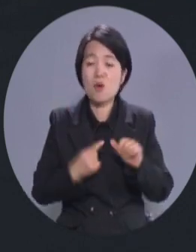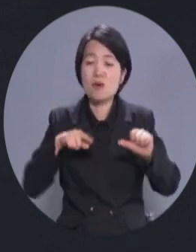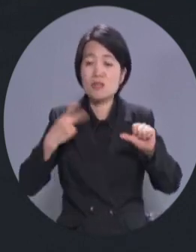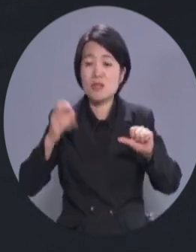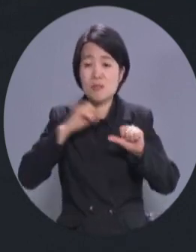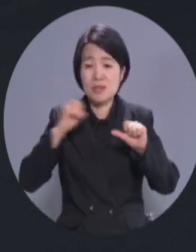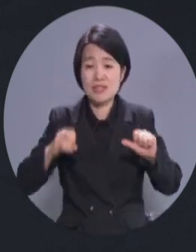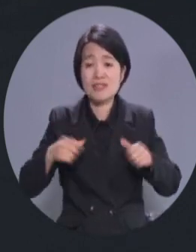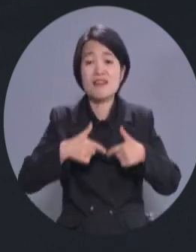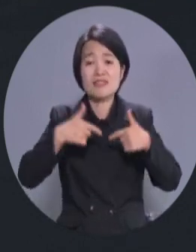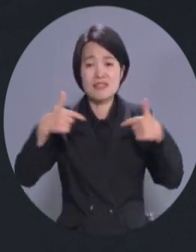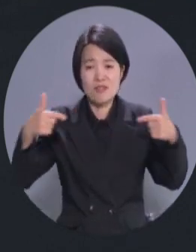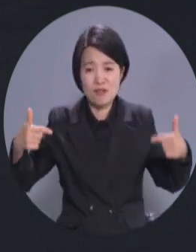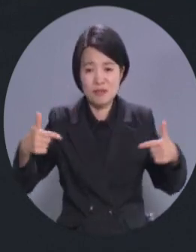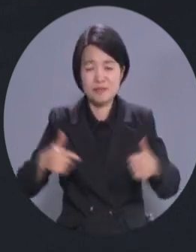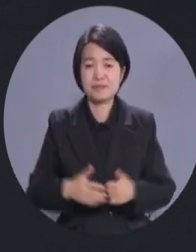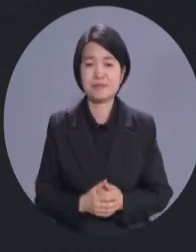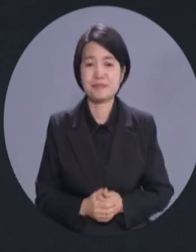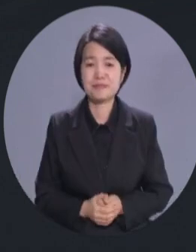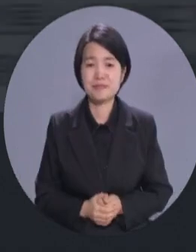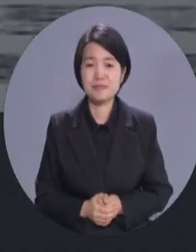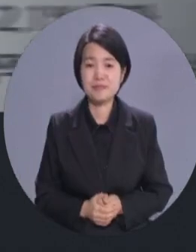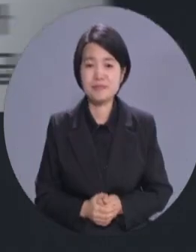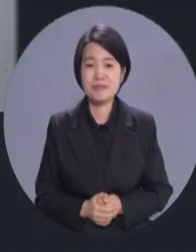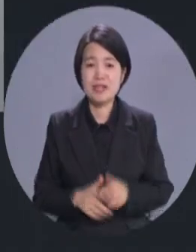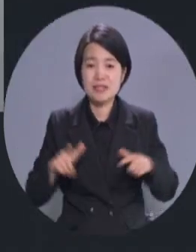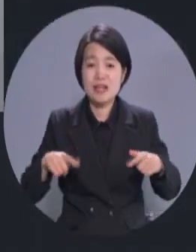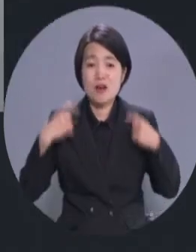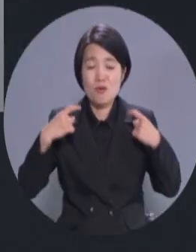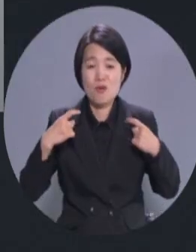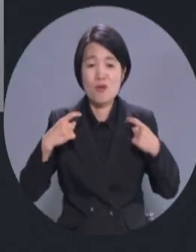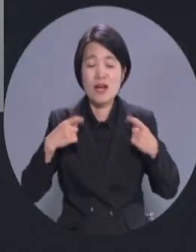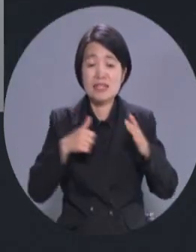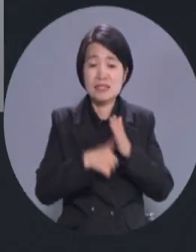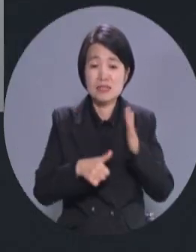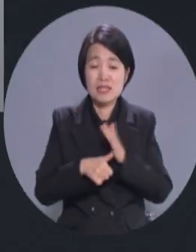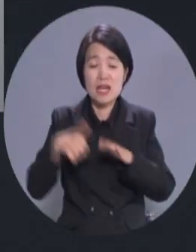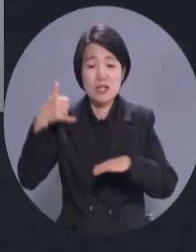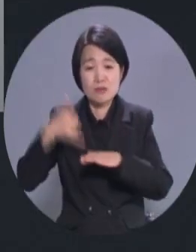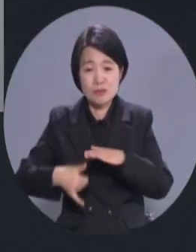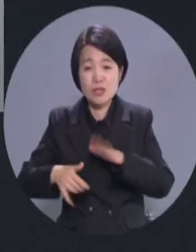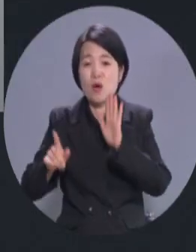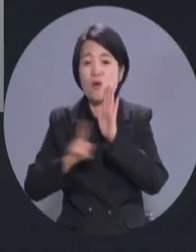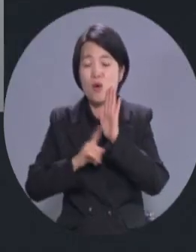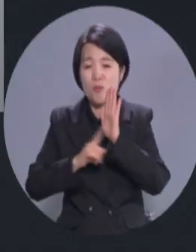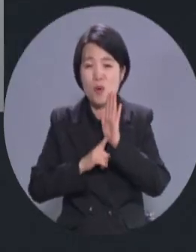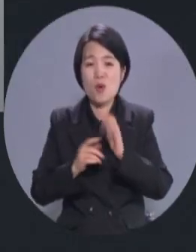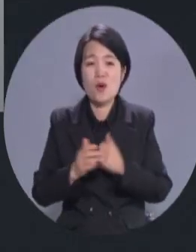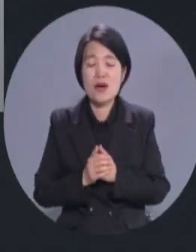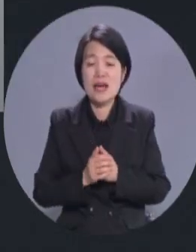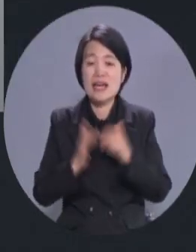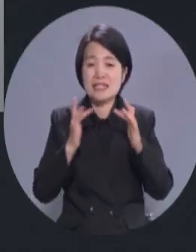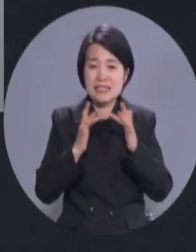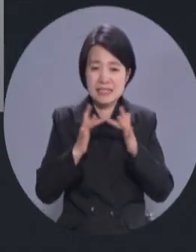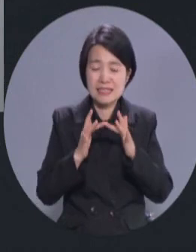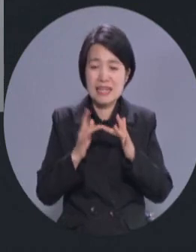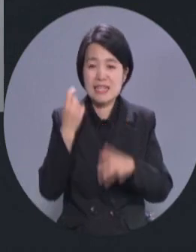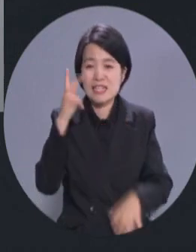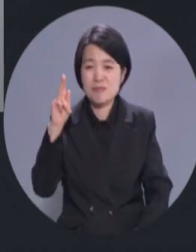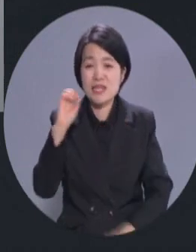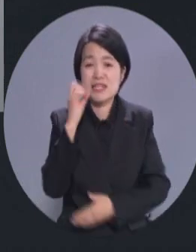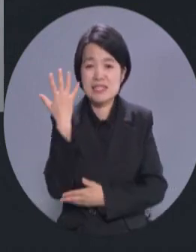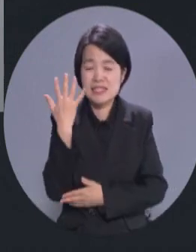5.2% 각각 증가했습니다 지역 관광자원과 농수 축산물의 홍보는 물론 소셜 미디어와 언론 노출